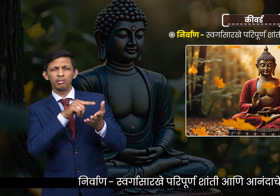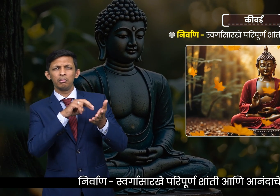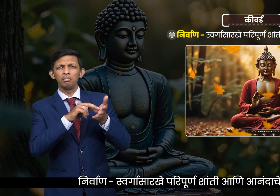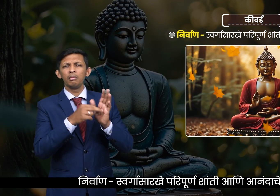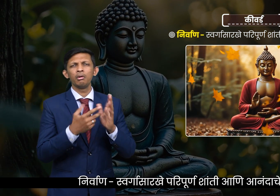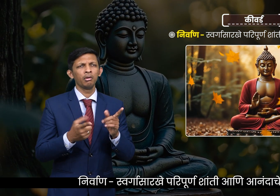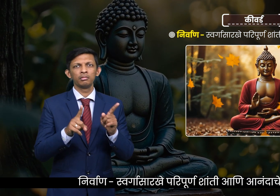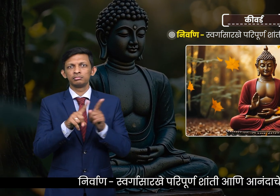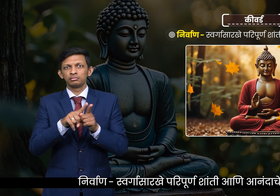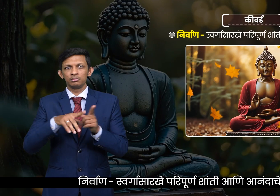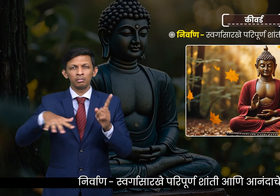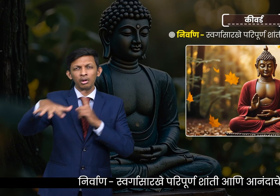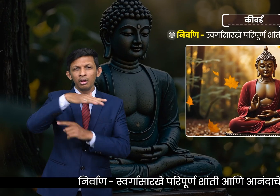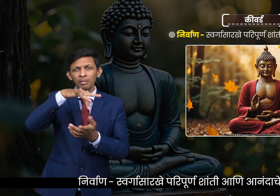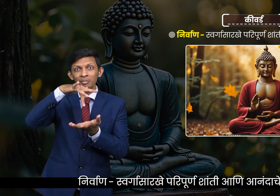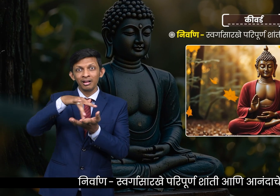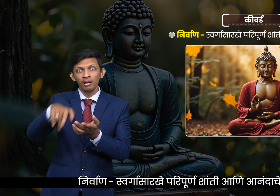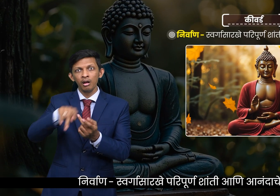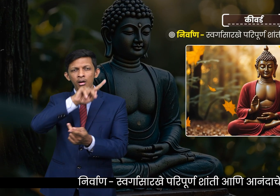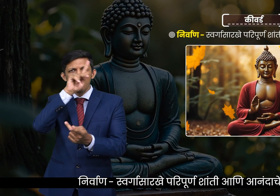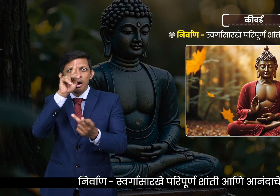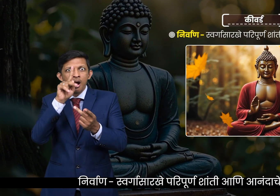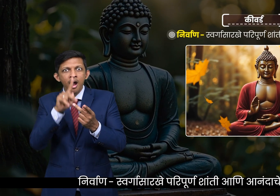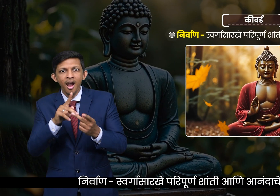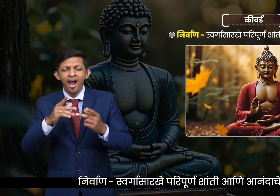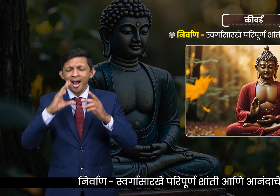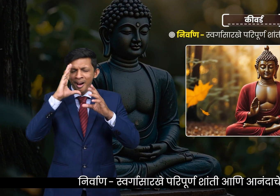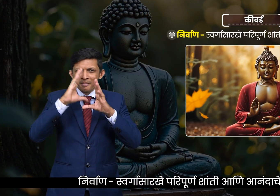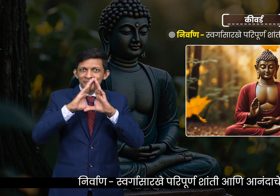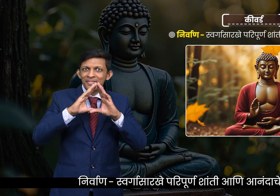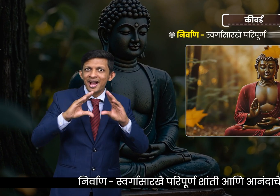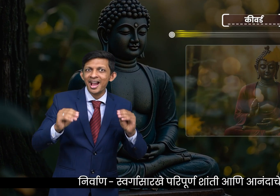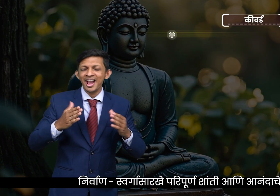निर्वाण, स्वर्गासारखे परिपूर्ण शांती आणि आनंदाचे ठिकाण.